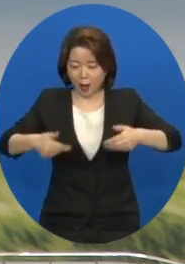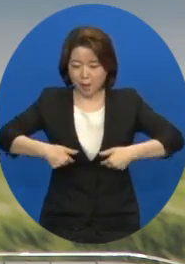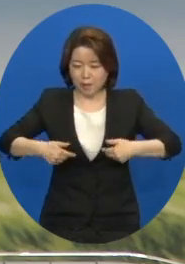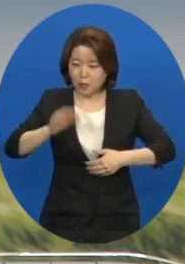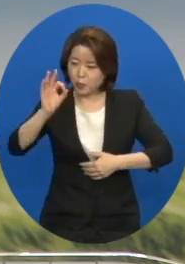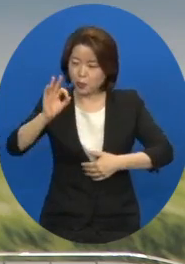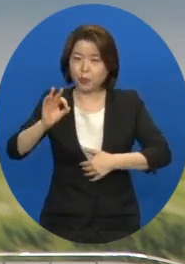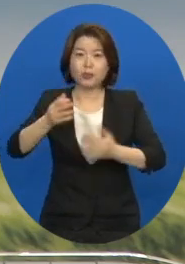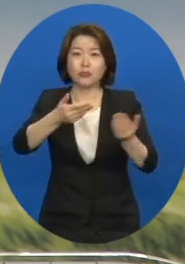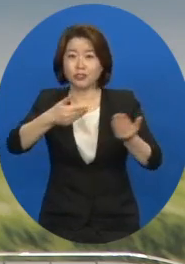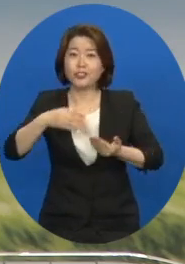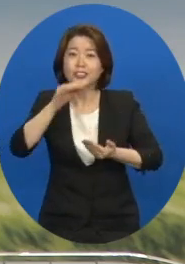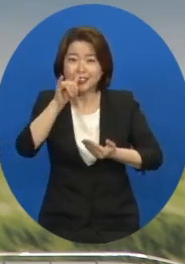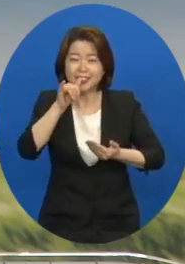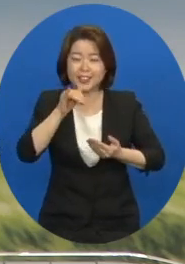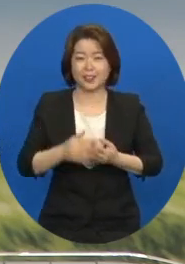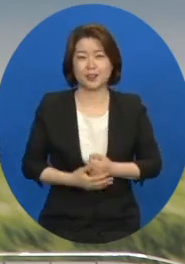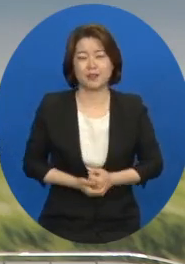생겼습니다.